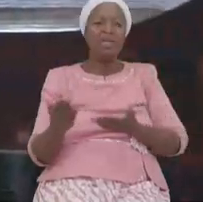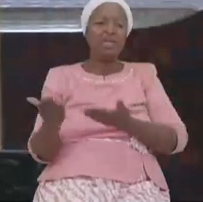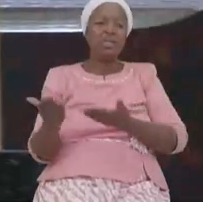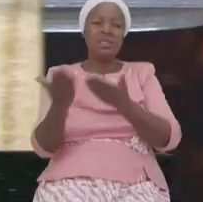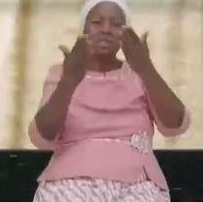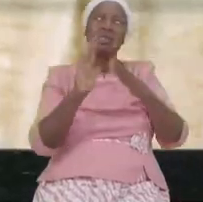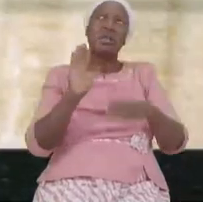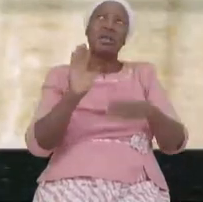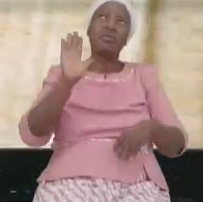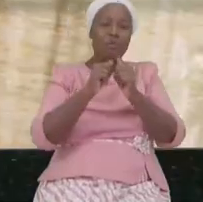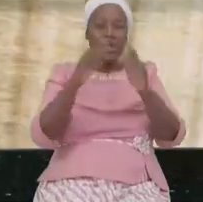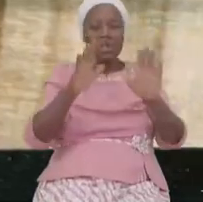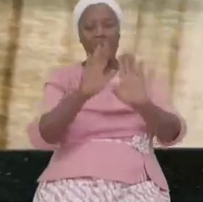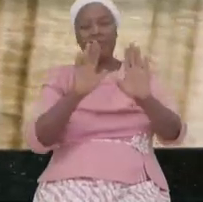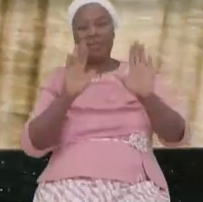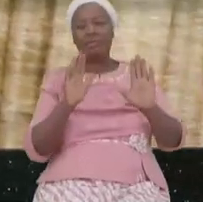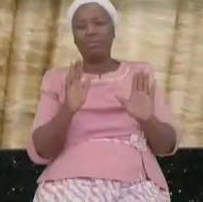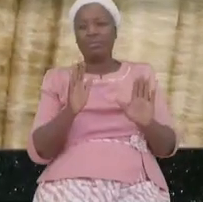sans crainte.